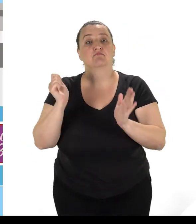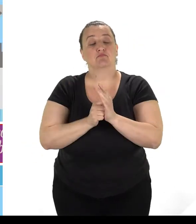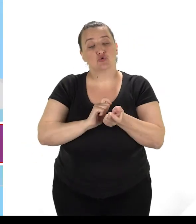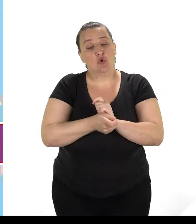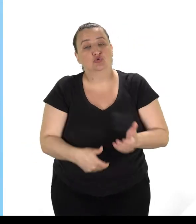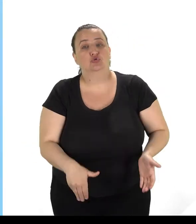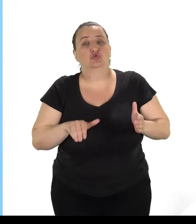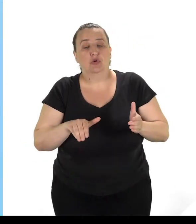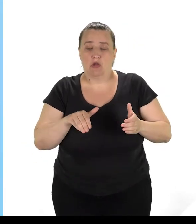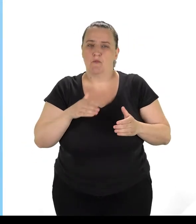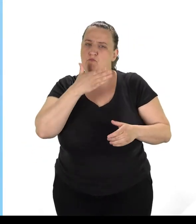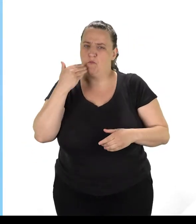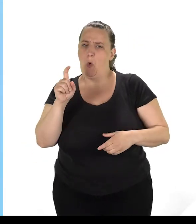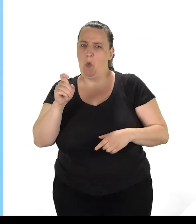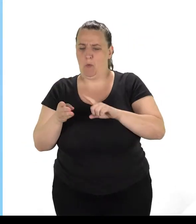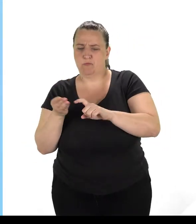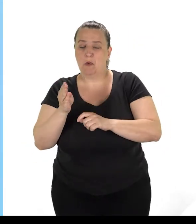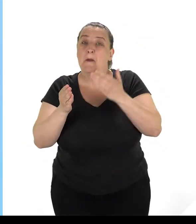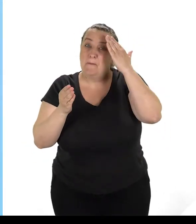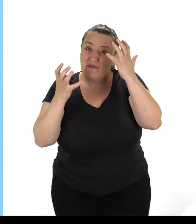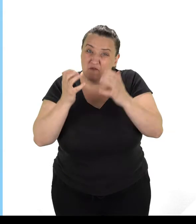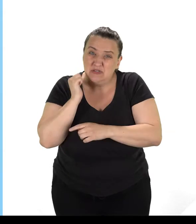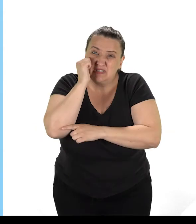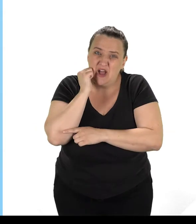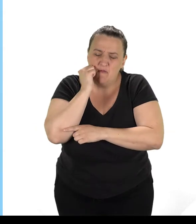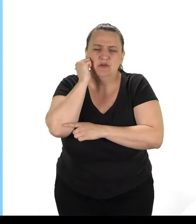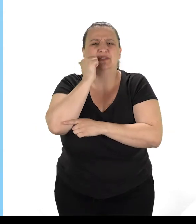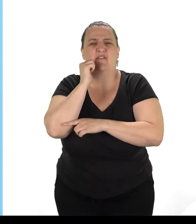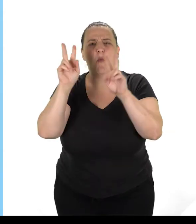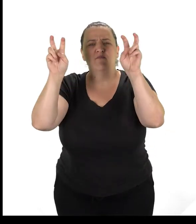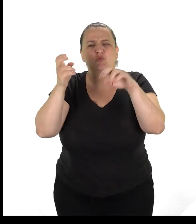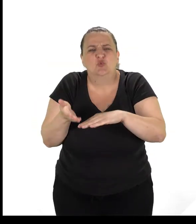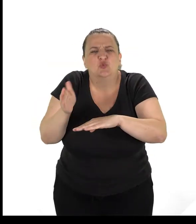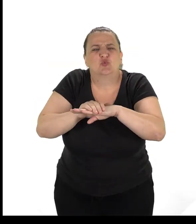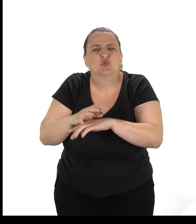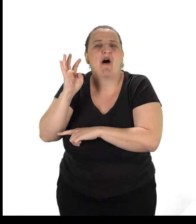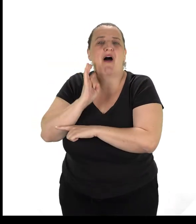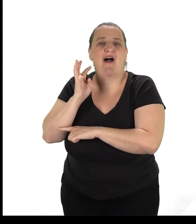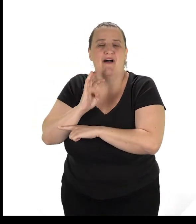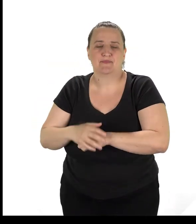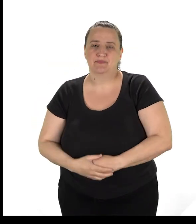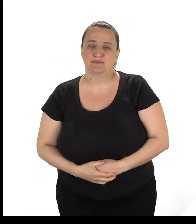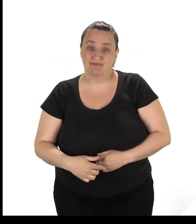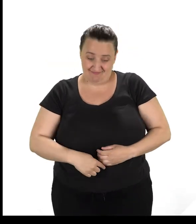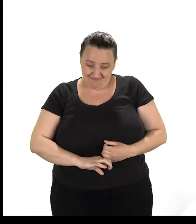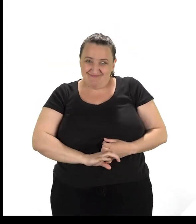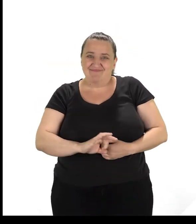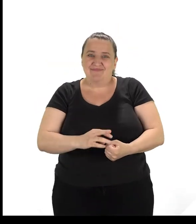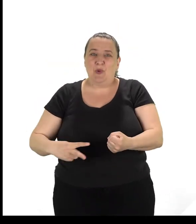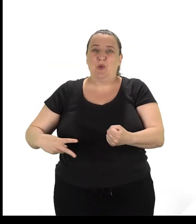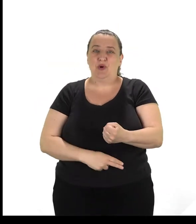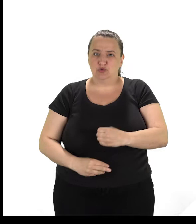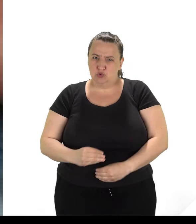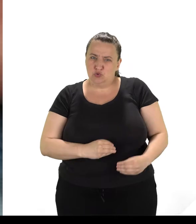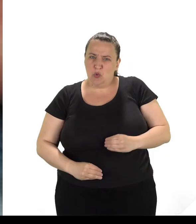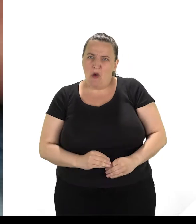Pour mon change, privilégiez l'eau, éventuellement avec du savon sur gras. Poursuivez les soins de cordon comme on